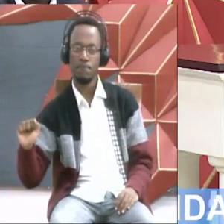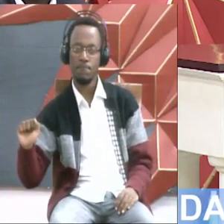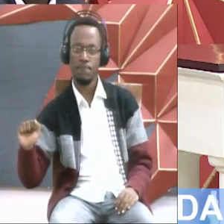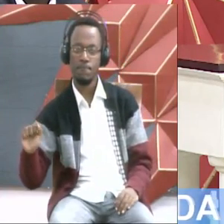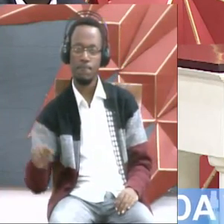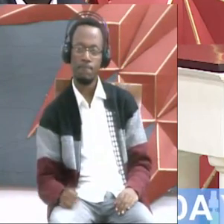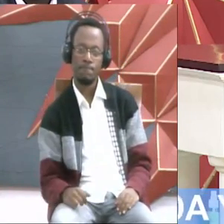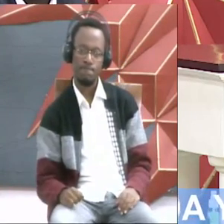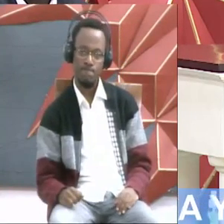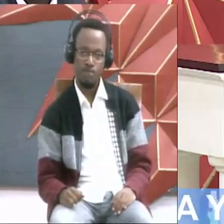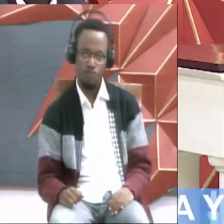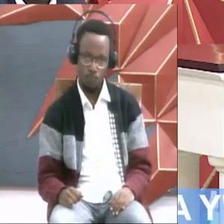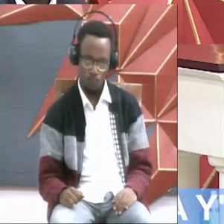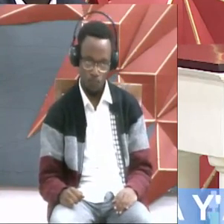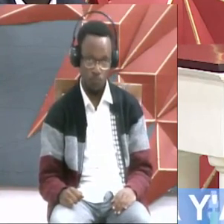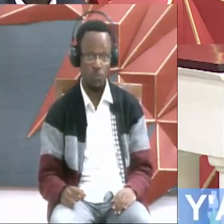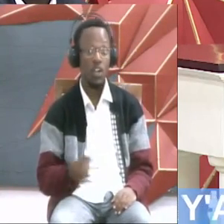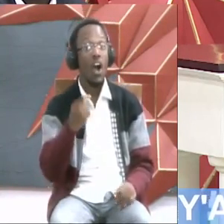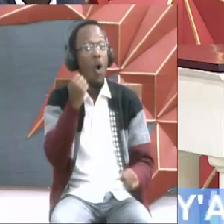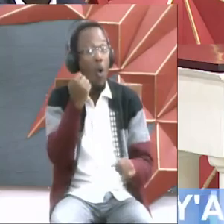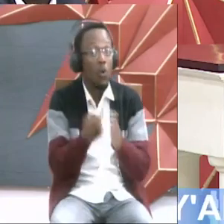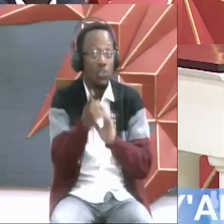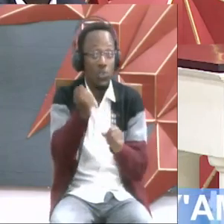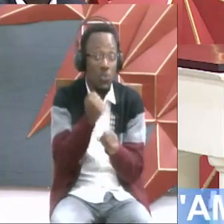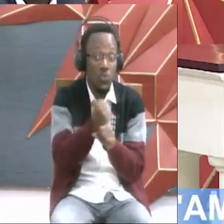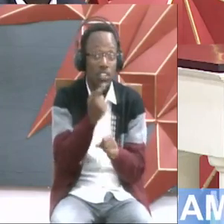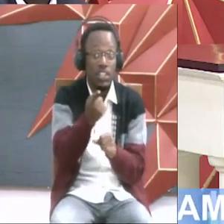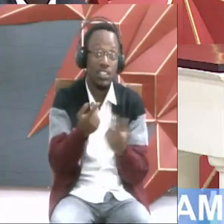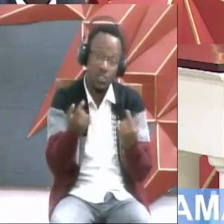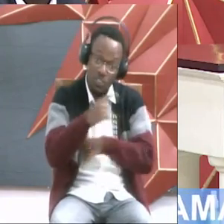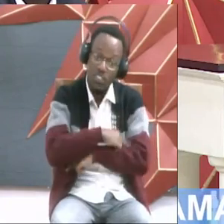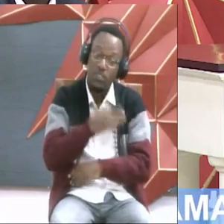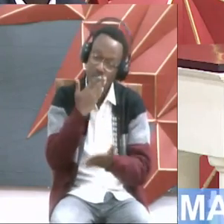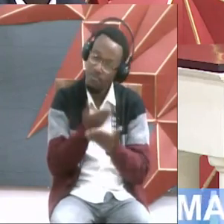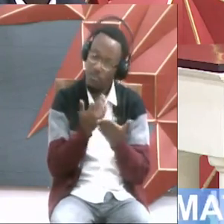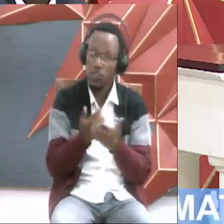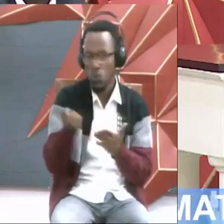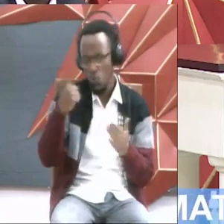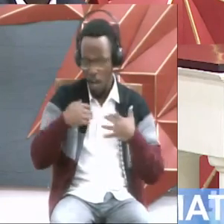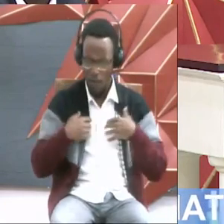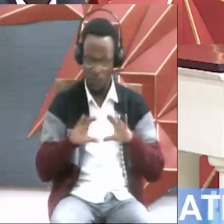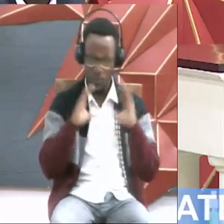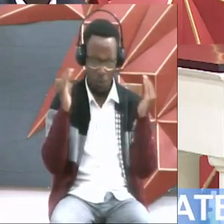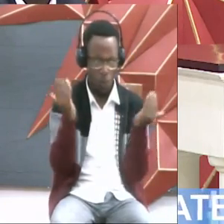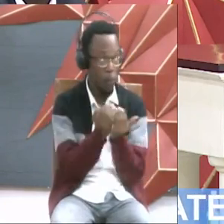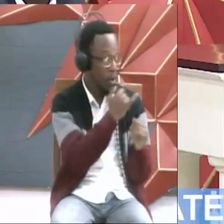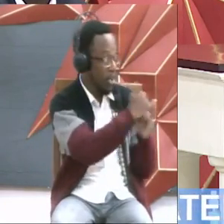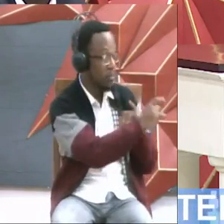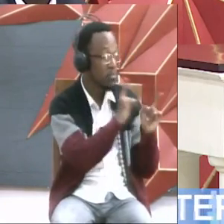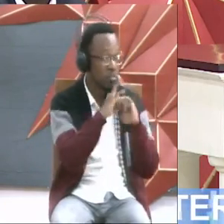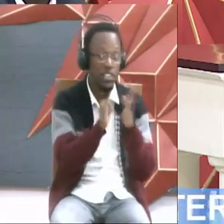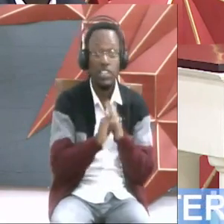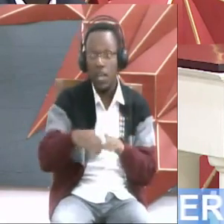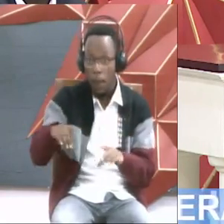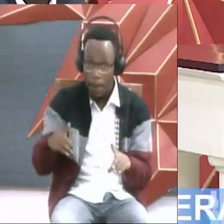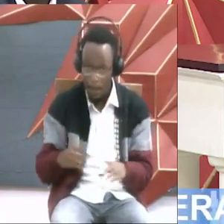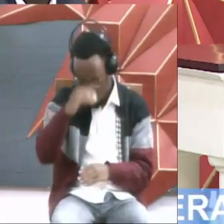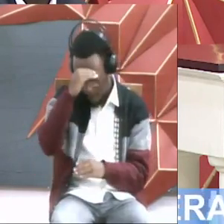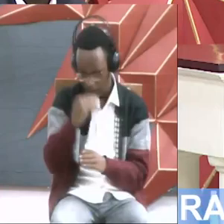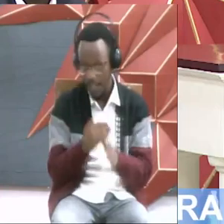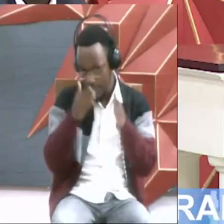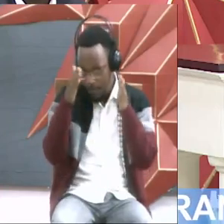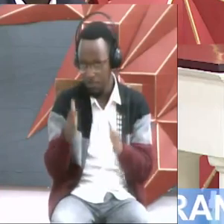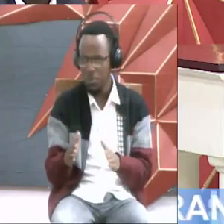cyane. Kuza kujya ngo tugirane kominiyo, aravuze ngo barangira ngo bari hamwe